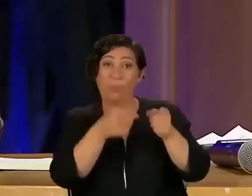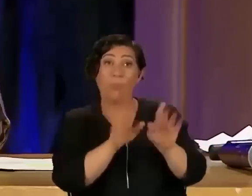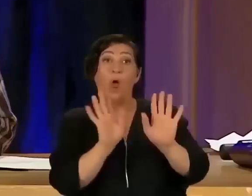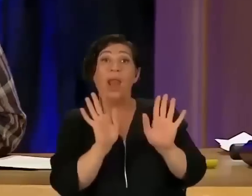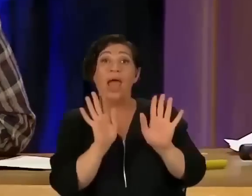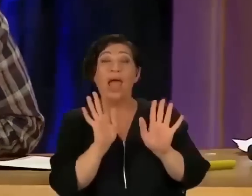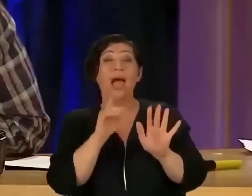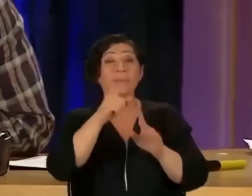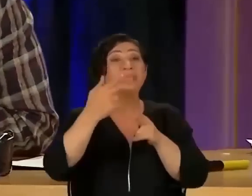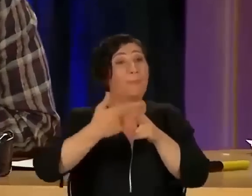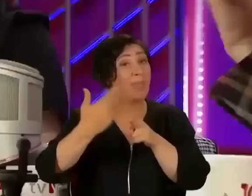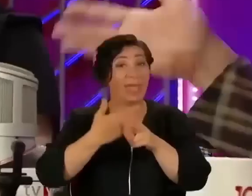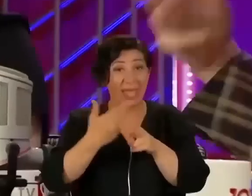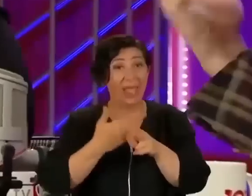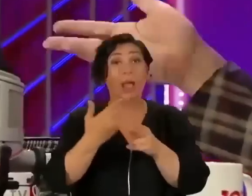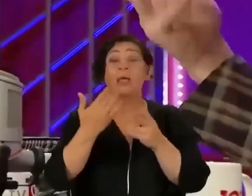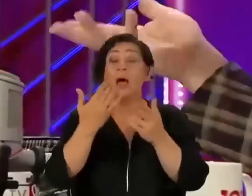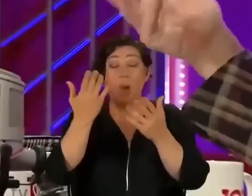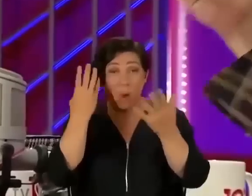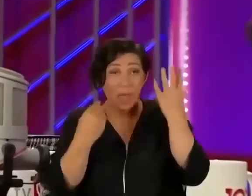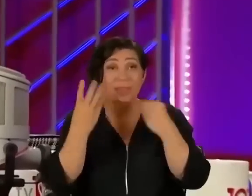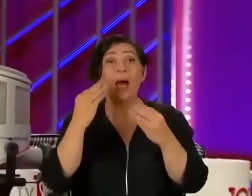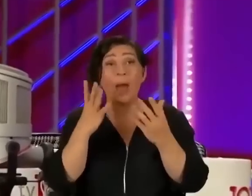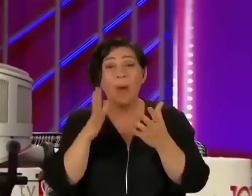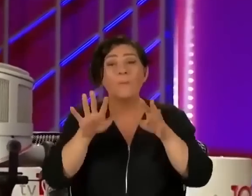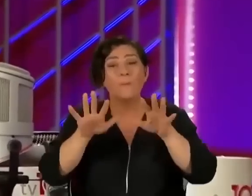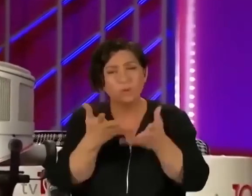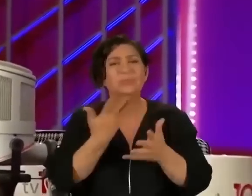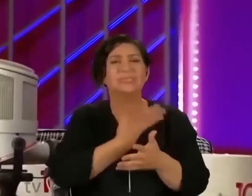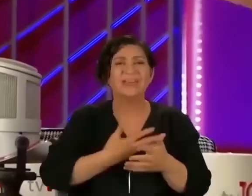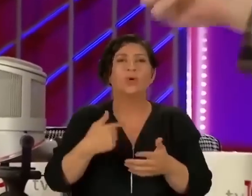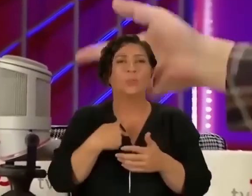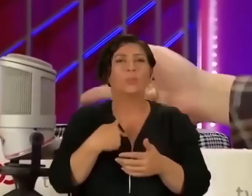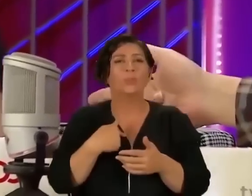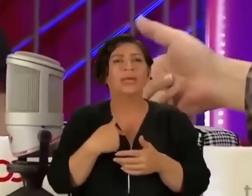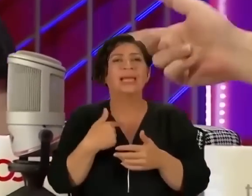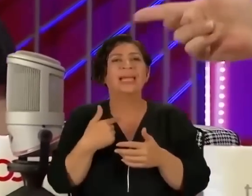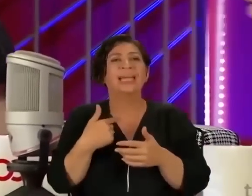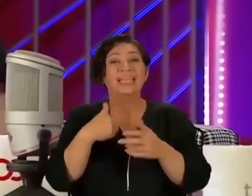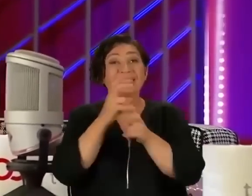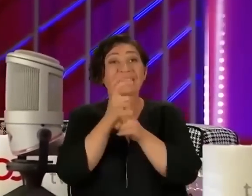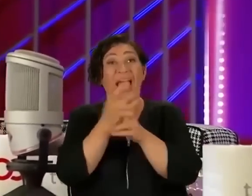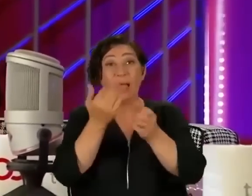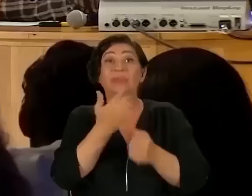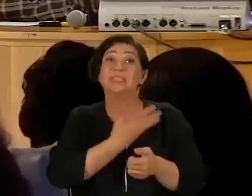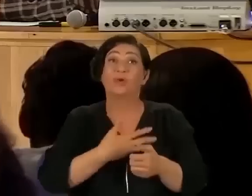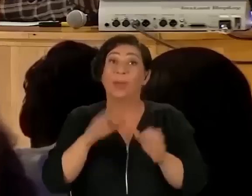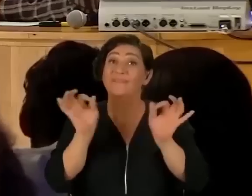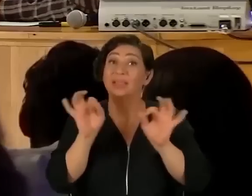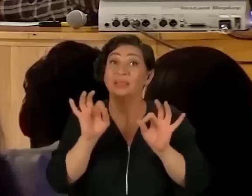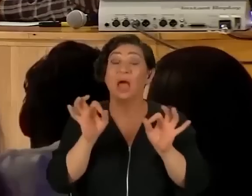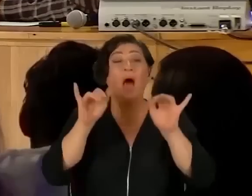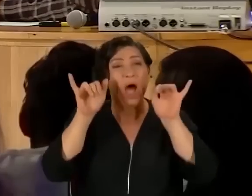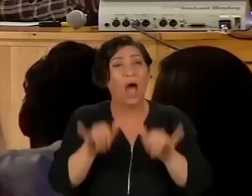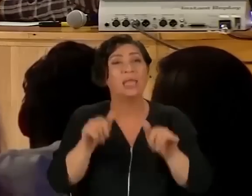anlatılabiliyor ki onu sen var. Deneyimledin. Evet. Kaç defa ama deneyimledin. Ama yine de onu bozmayı seviyorum. Yani onu çünkü yapmasam ben enerjim. Aslında risk almayı seviyorsun? Belki. Evet evet. Çünkü